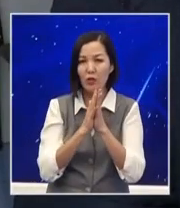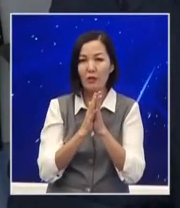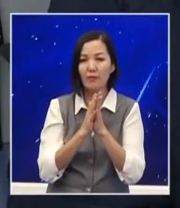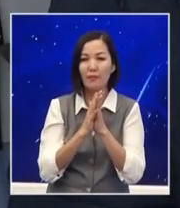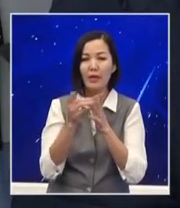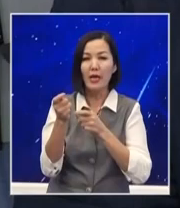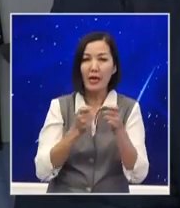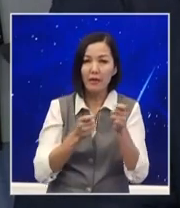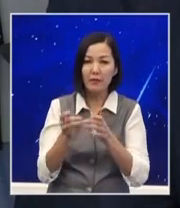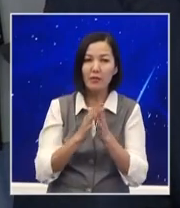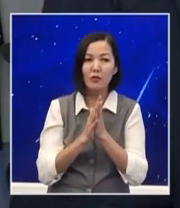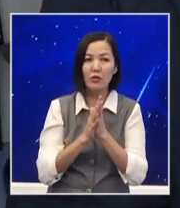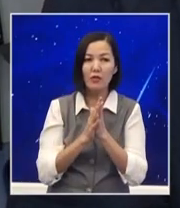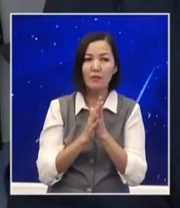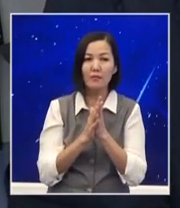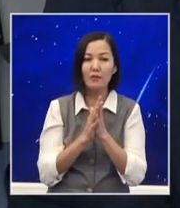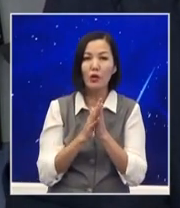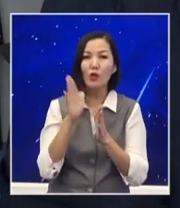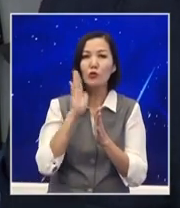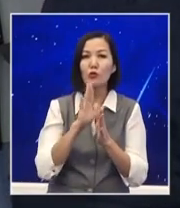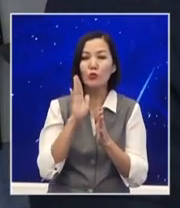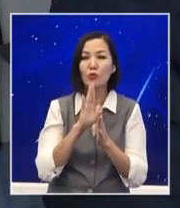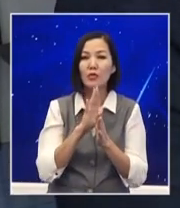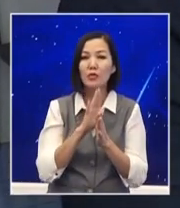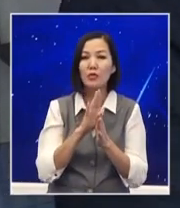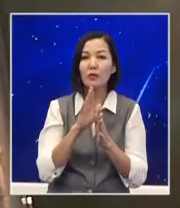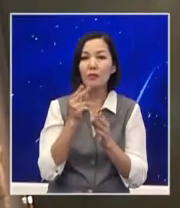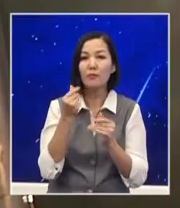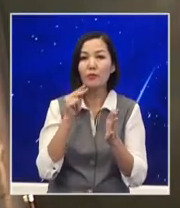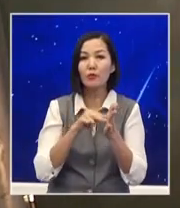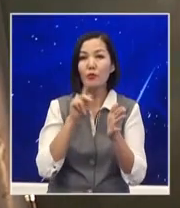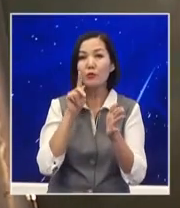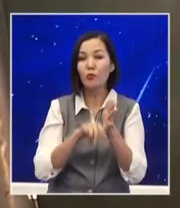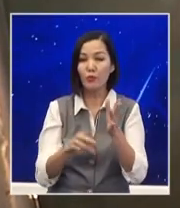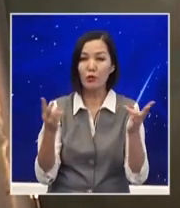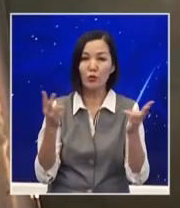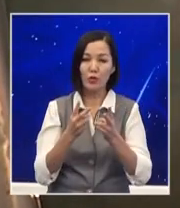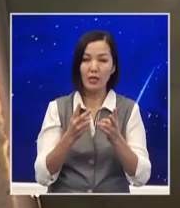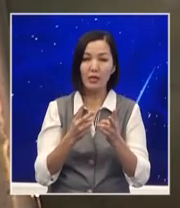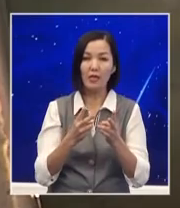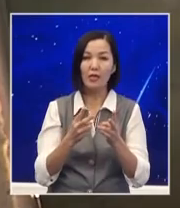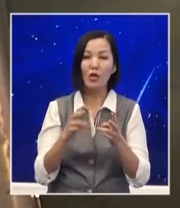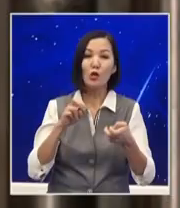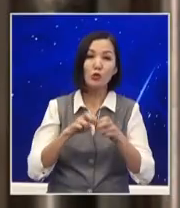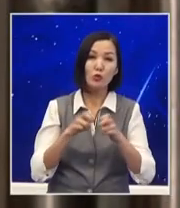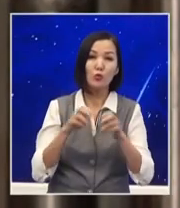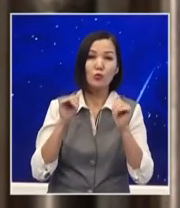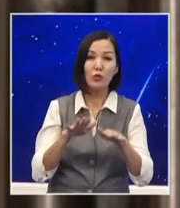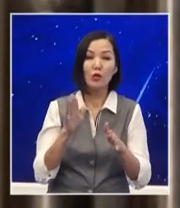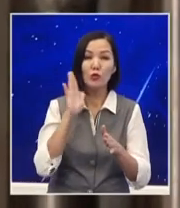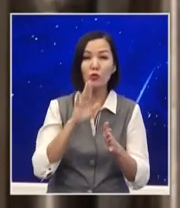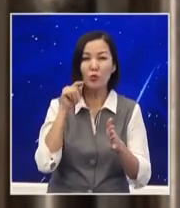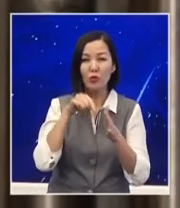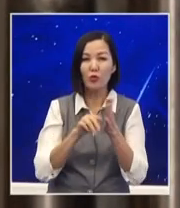аудан басшыларынан сұрарымыз. Бұл суды кішкене бізге арзандатса. Егер ауданда ауыз су мәселесі шешіліп, су құрамы тазаланса,